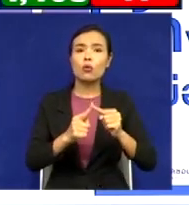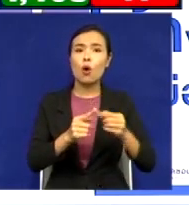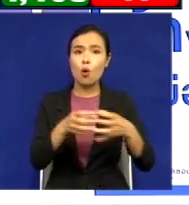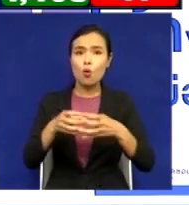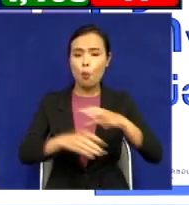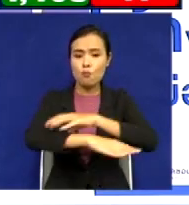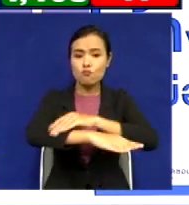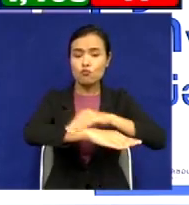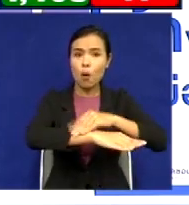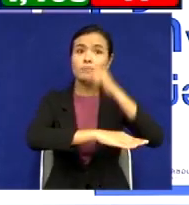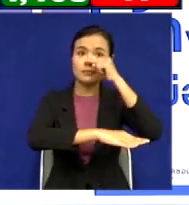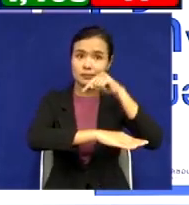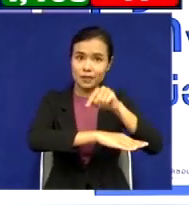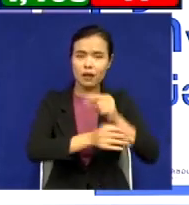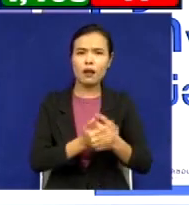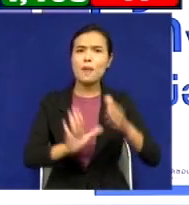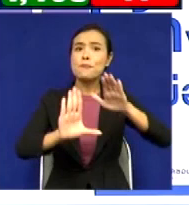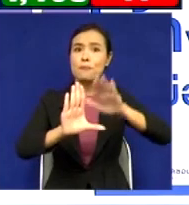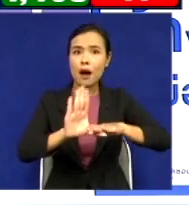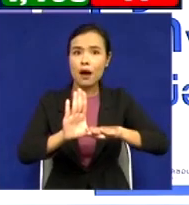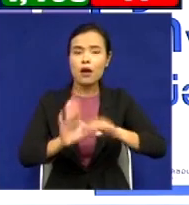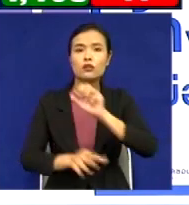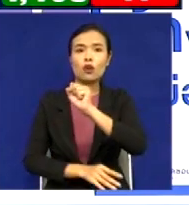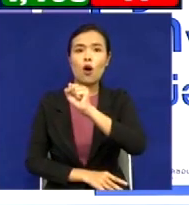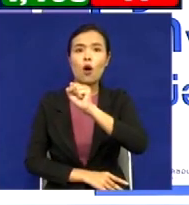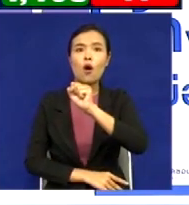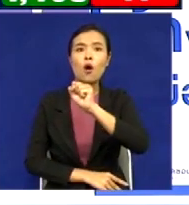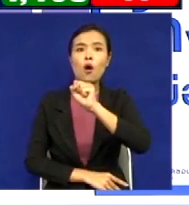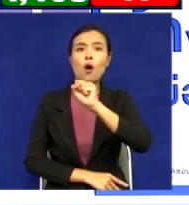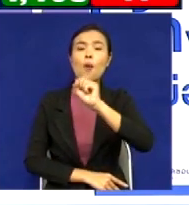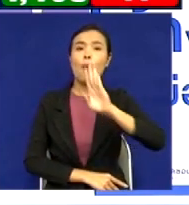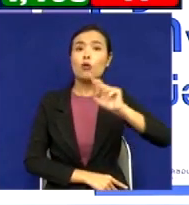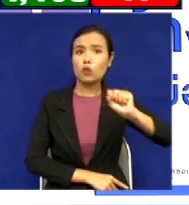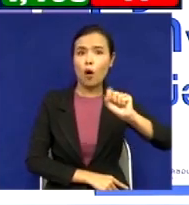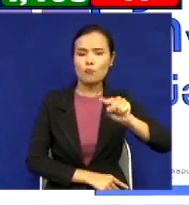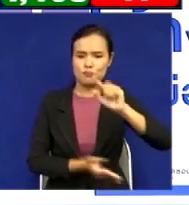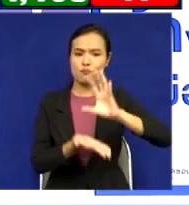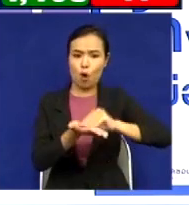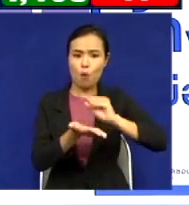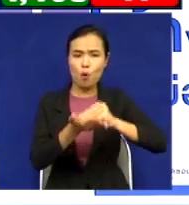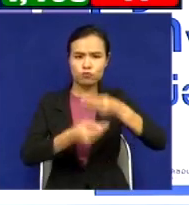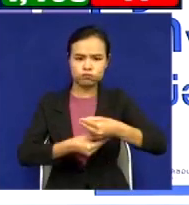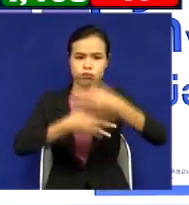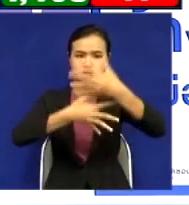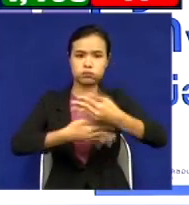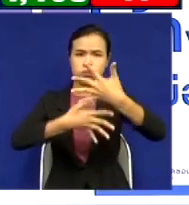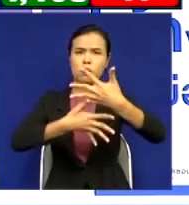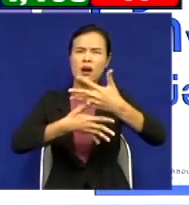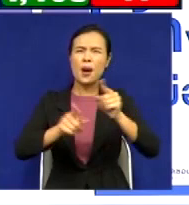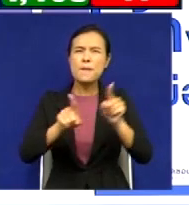อนวดที่ขึ้นทะเบียนไว้กับกรมสปสมีข้อมูลขึ้นมาในสถานะที่ซ้อ